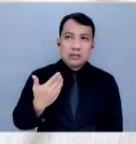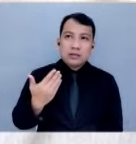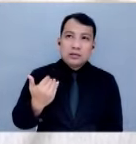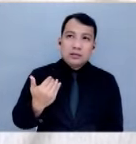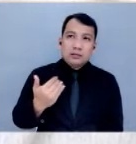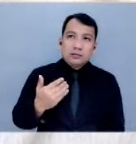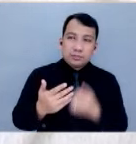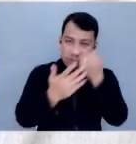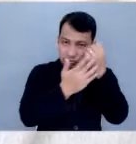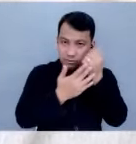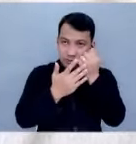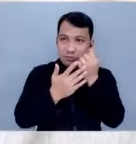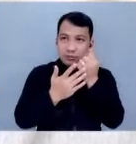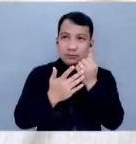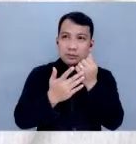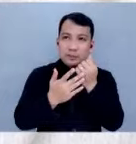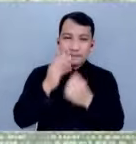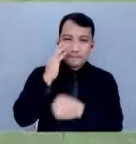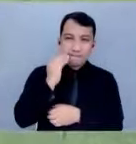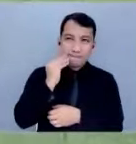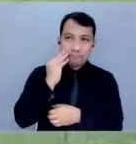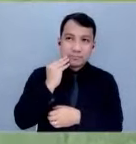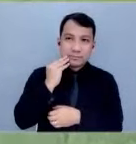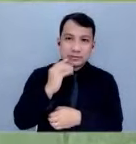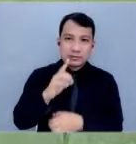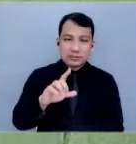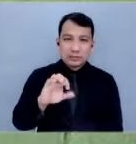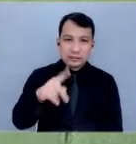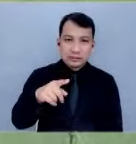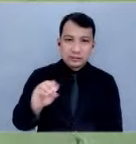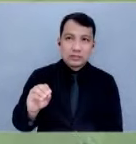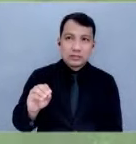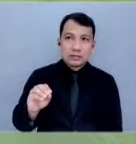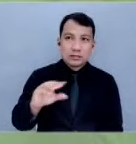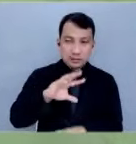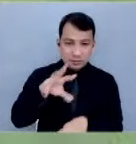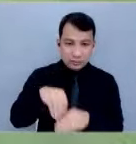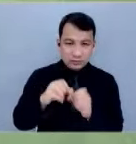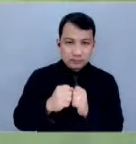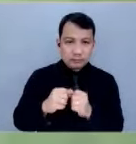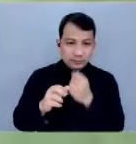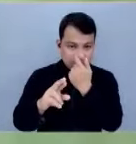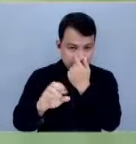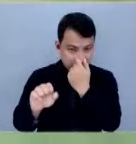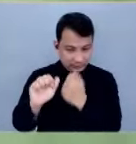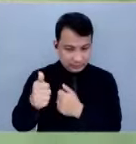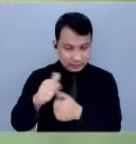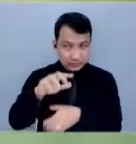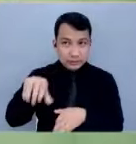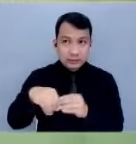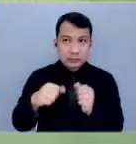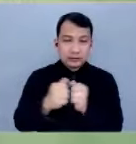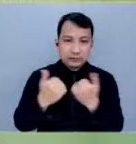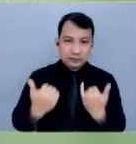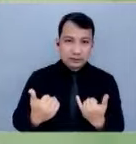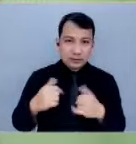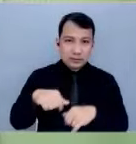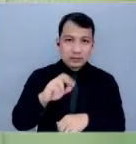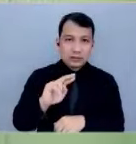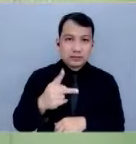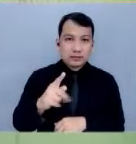yung experience ng lepto. Kabilang si Ren sa 10 pasyenteng naka-admit ngayon dito sa NKTI dahil